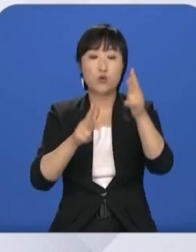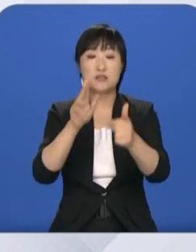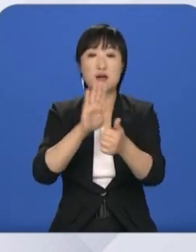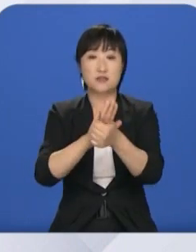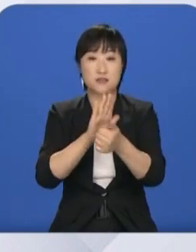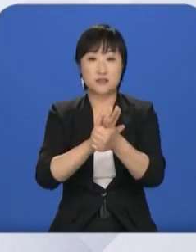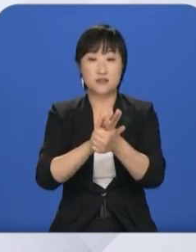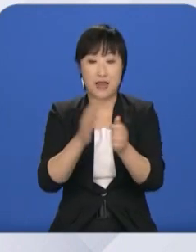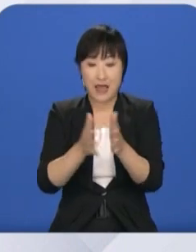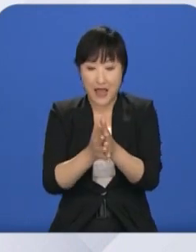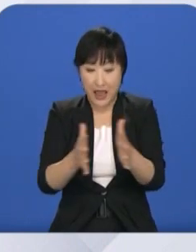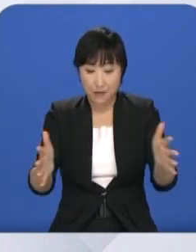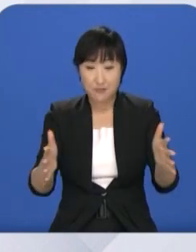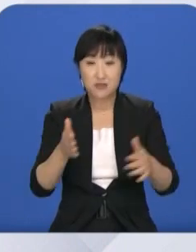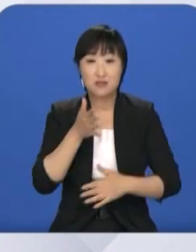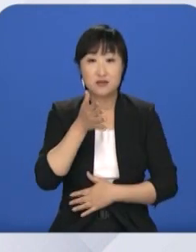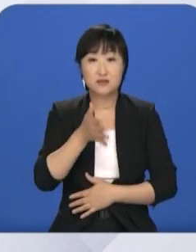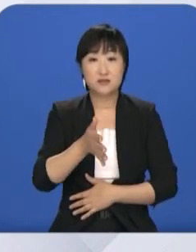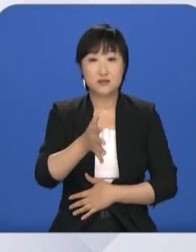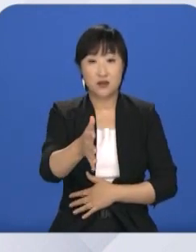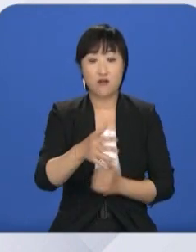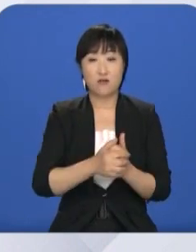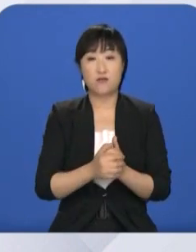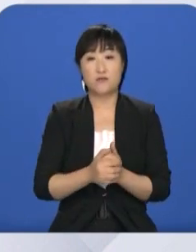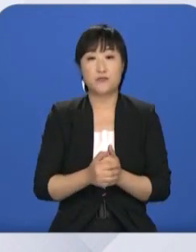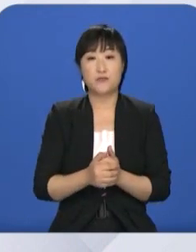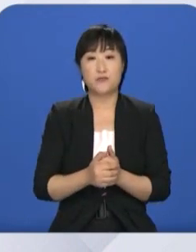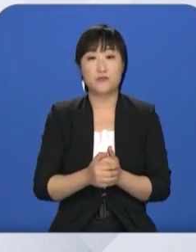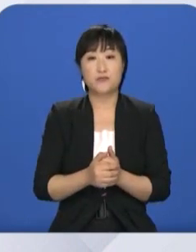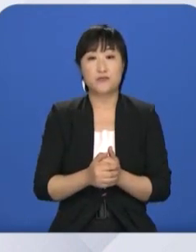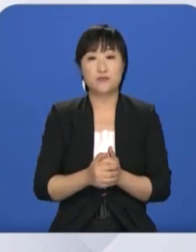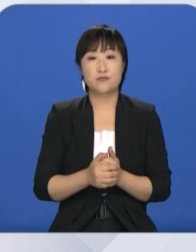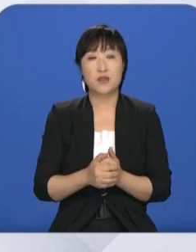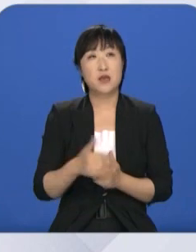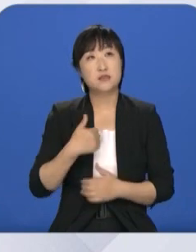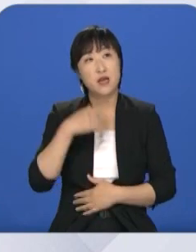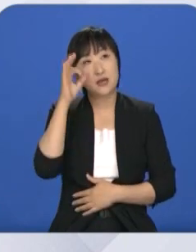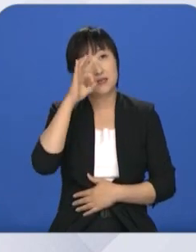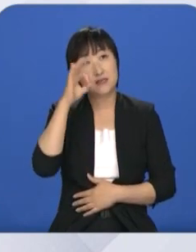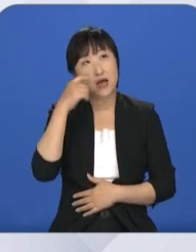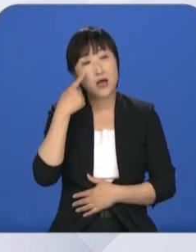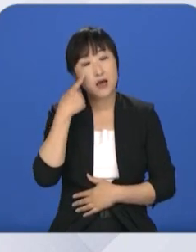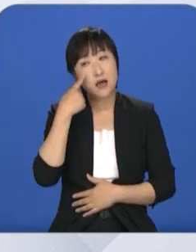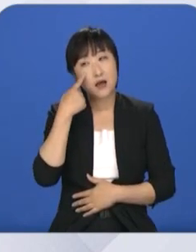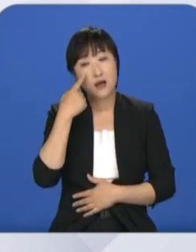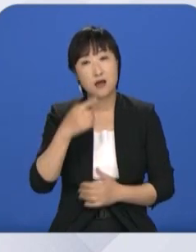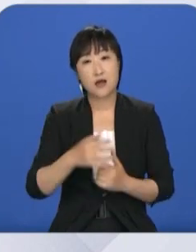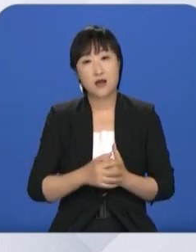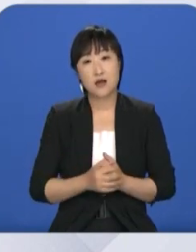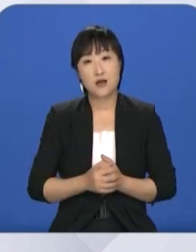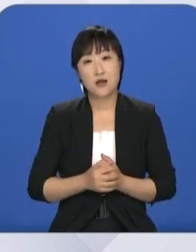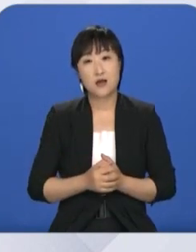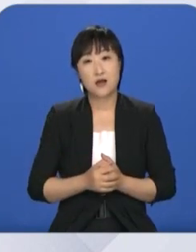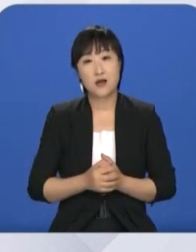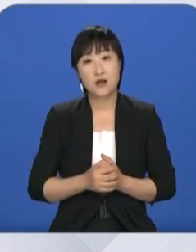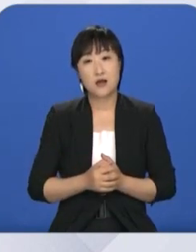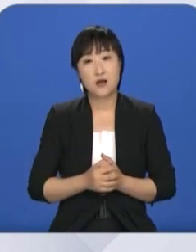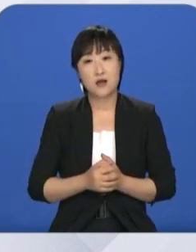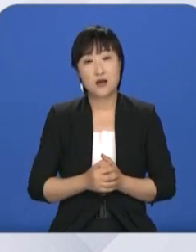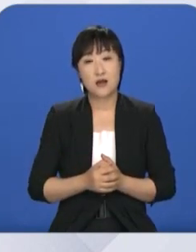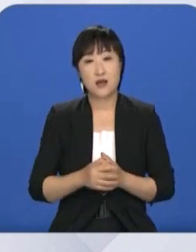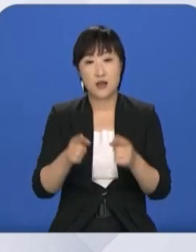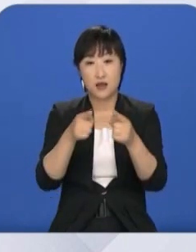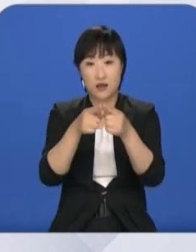아, 이제 아파트형이라고 하면 보통 이제 아파트라고 그러는데요. 제가 그걸 찾아보니까 그